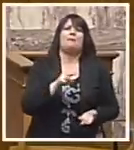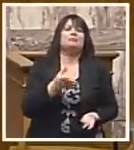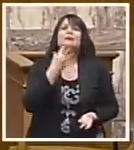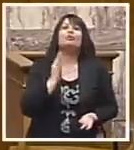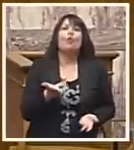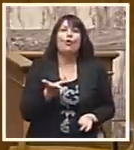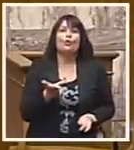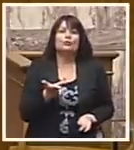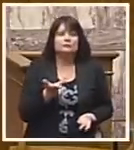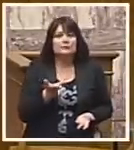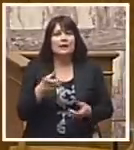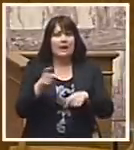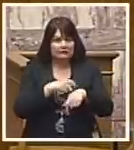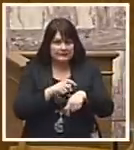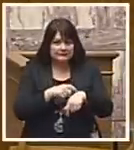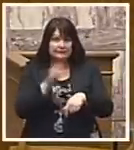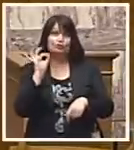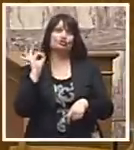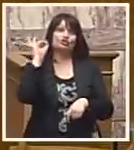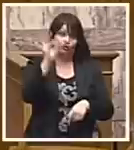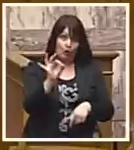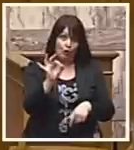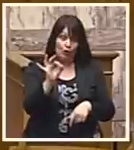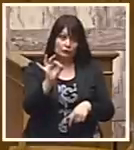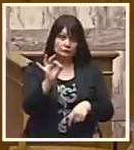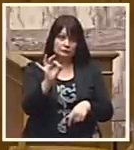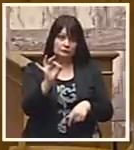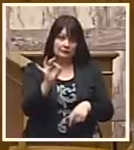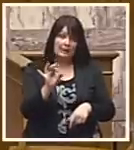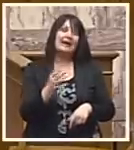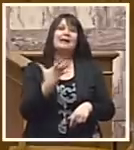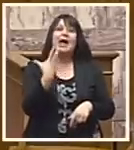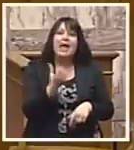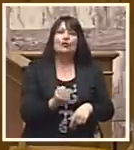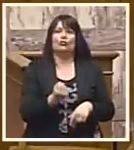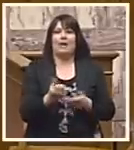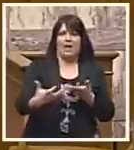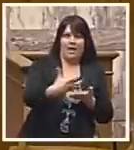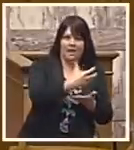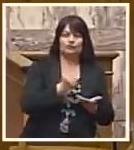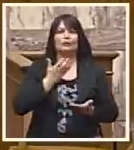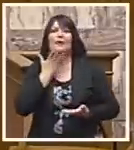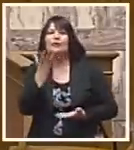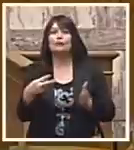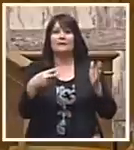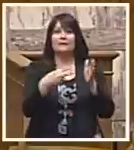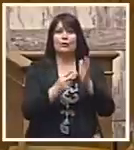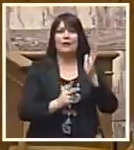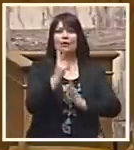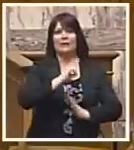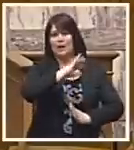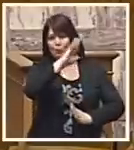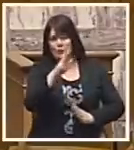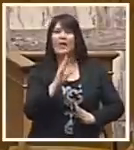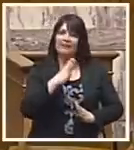γιατί τεινάζει στον αέρα τον βασικό στόχο να φτάσουμε στο πρωτογενές πλεόνασμα το 2012.